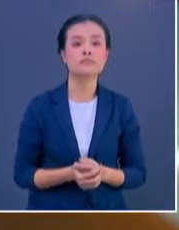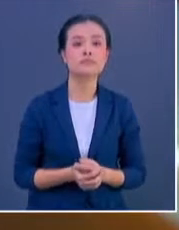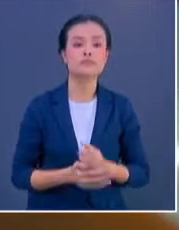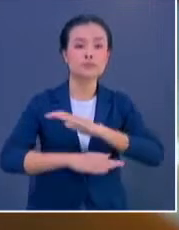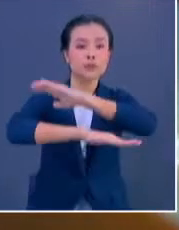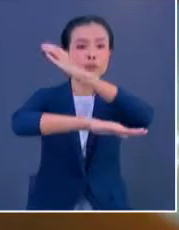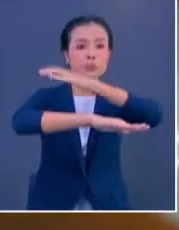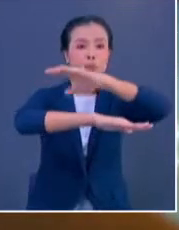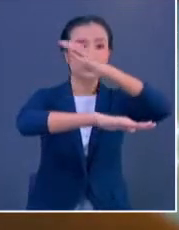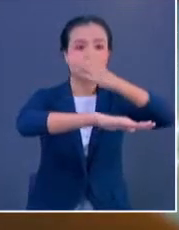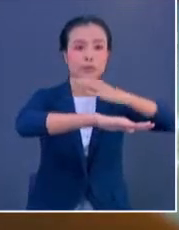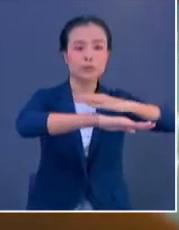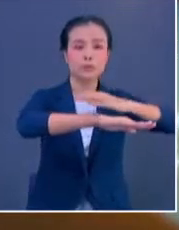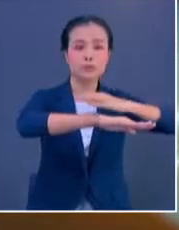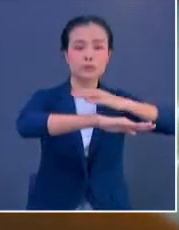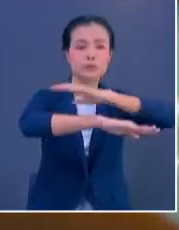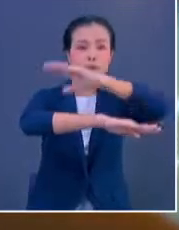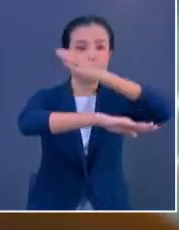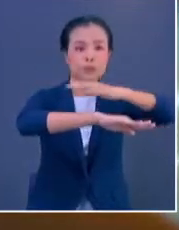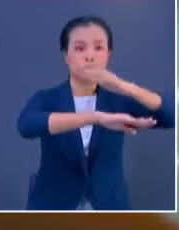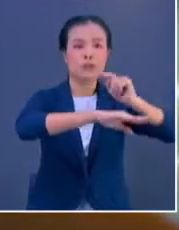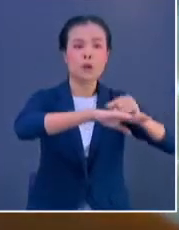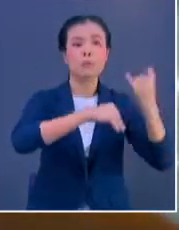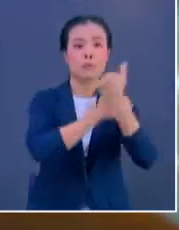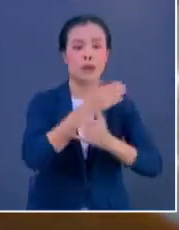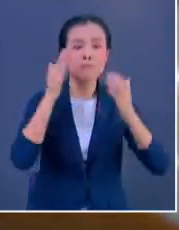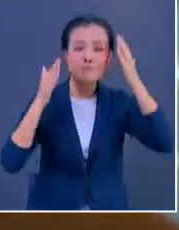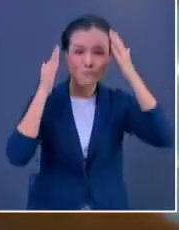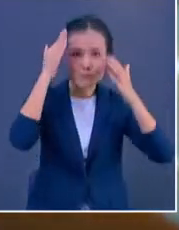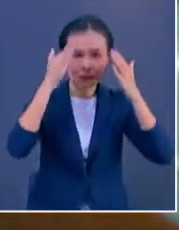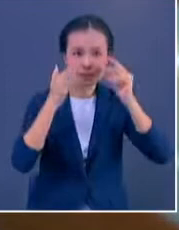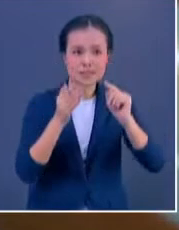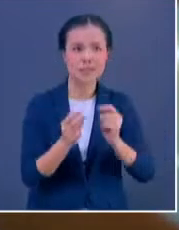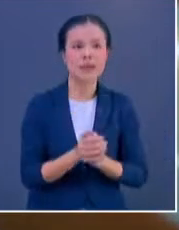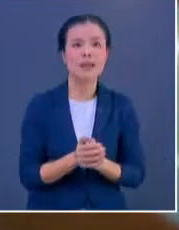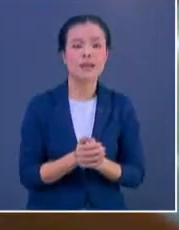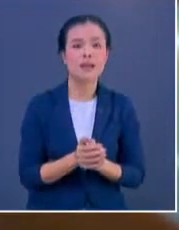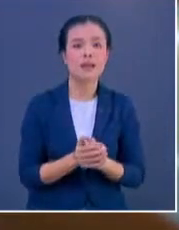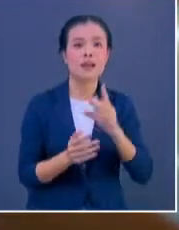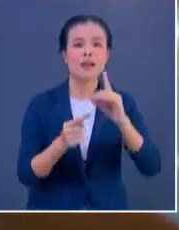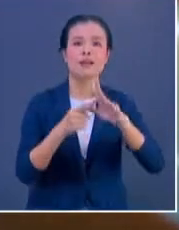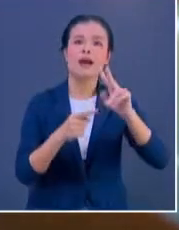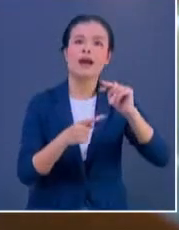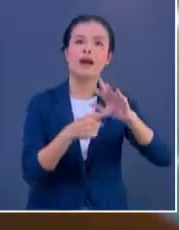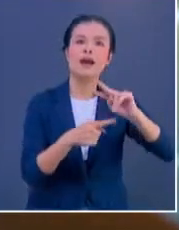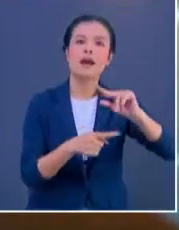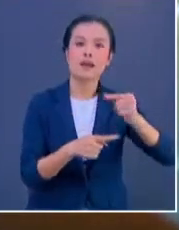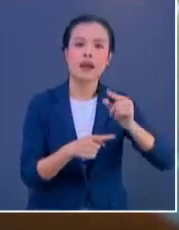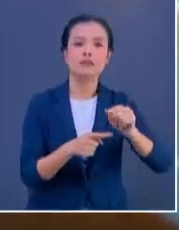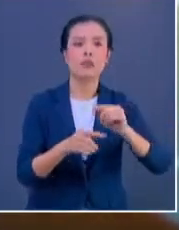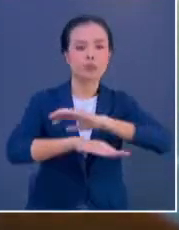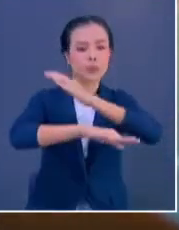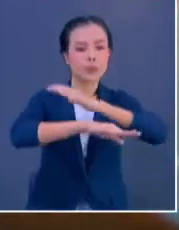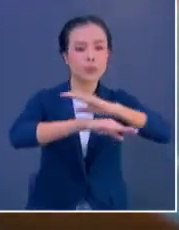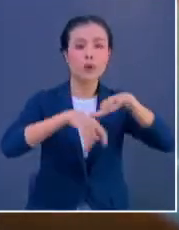สูงๆอย่างเช่นที่เก็นติ้งที่ประเทศมาเลเซียเนี่ยครับหรือว่าที่ดานังเนี่ยนะครับก็ทำเป็นพื้นที่ที่สวยงาม